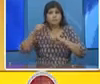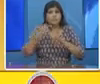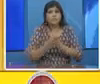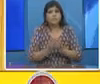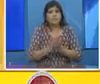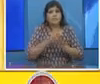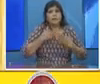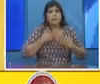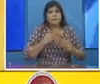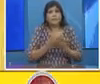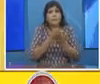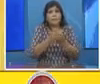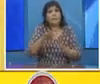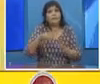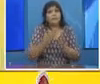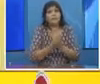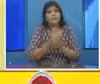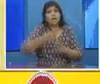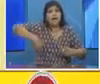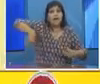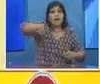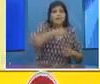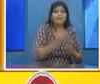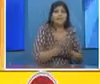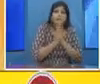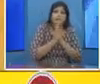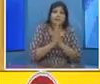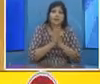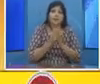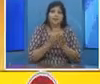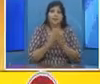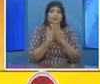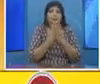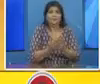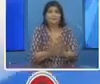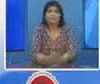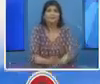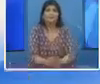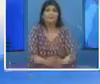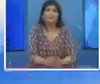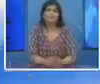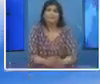इन्हीं शुभकामनाओं के साथ आप सभी का बहुत बहुत धन्यवाद। नमस्कार।